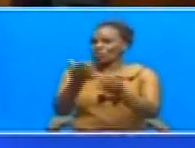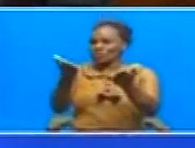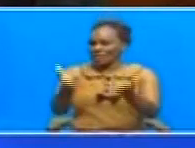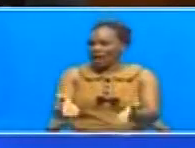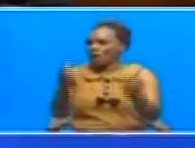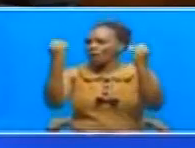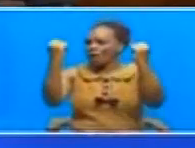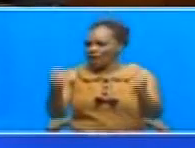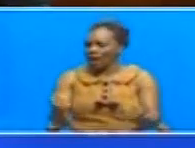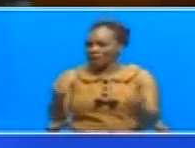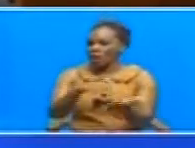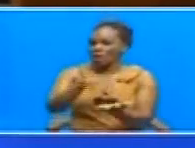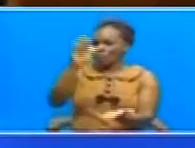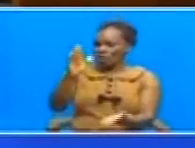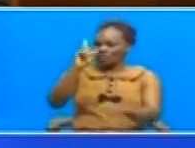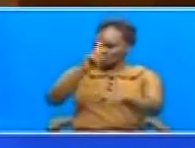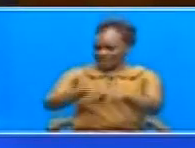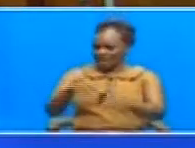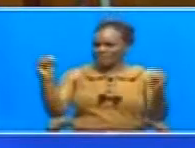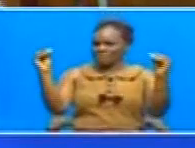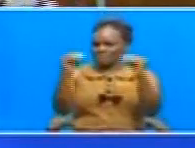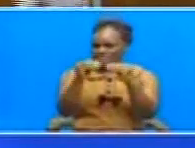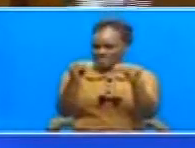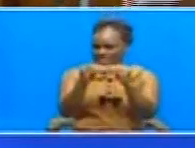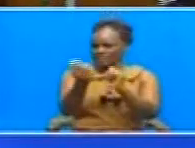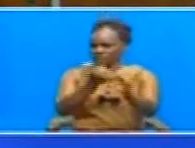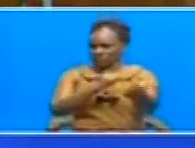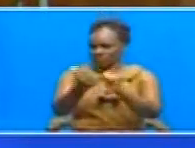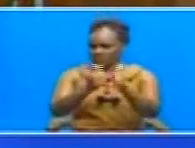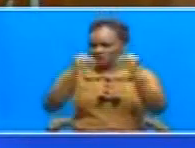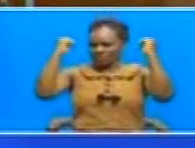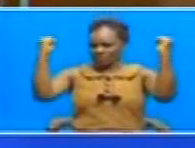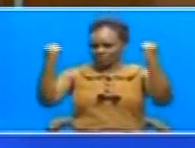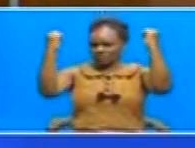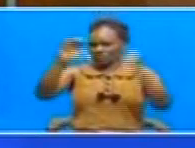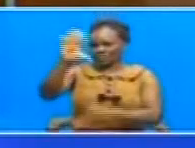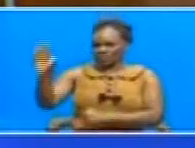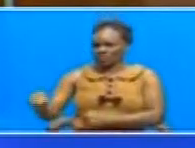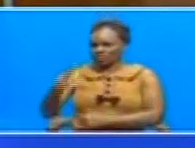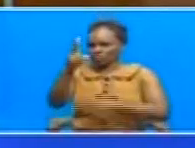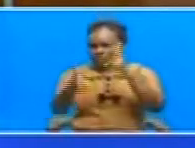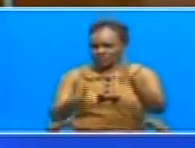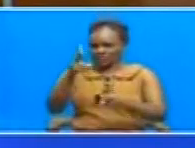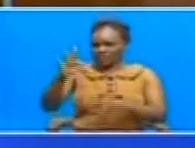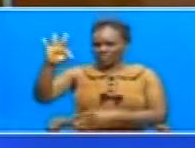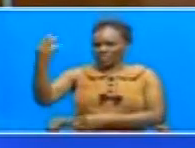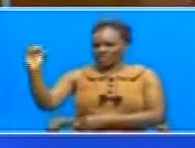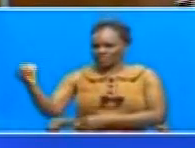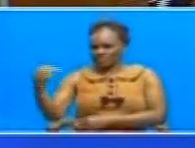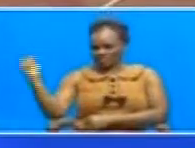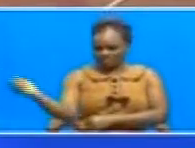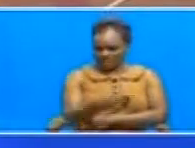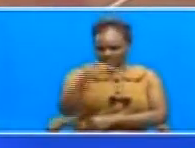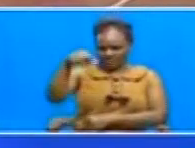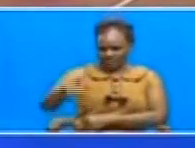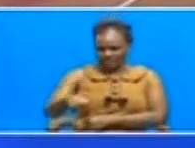kuwa kigumu hata zaidi pale kitakapokuwa kinashiriki kwenye ubingwa wa Afrika kati ya tarehe 22 na 30 mwezi huu kule